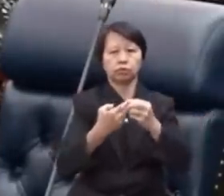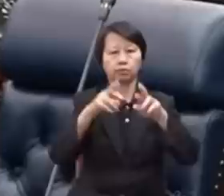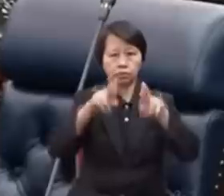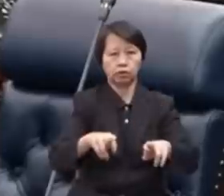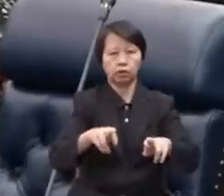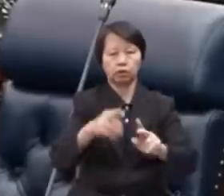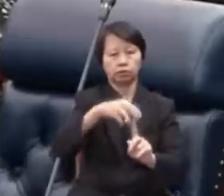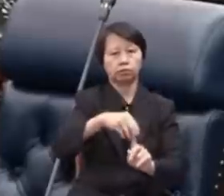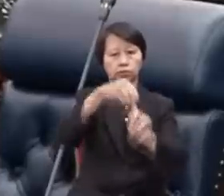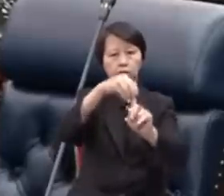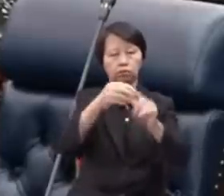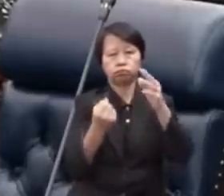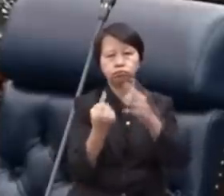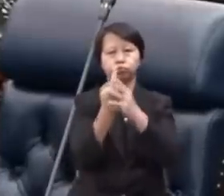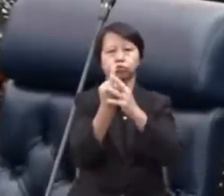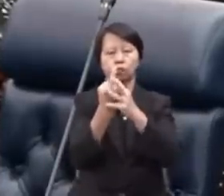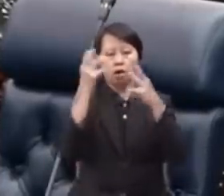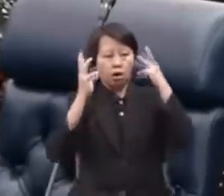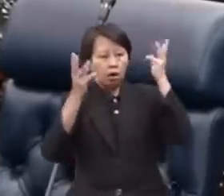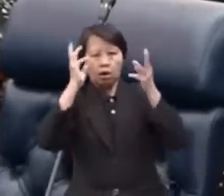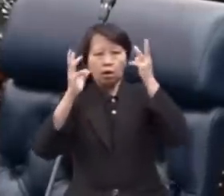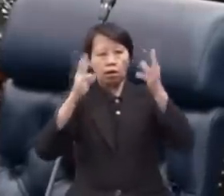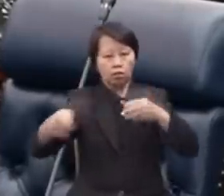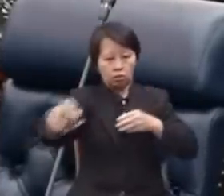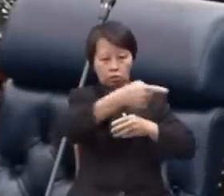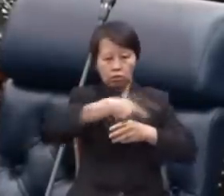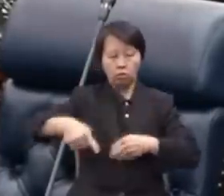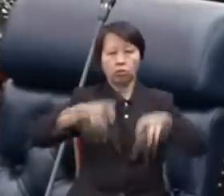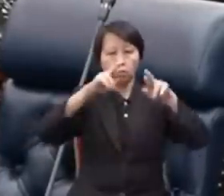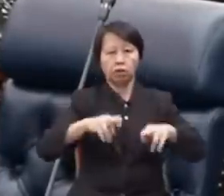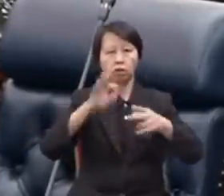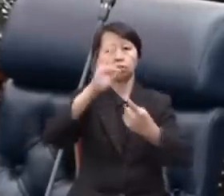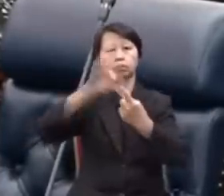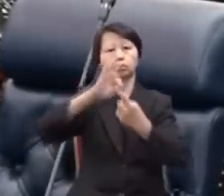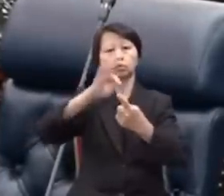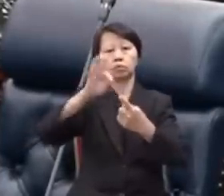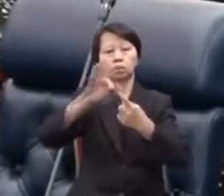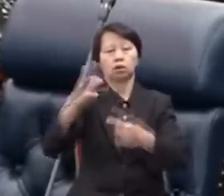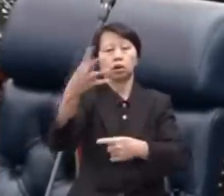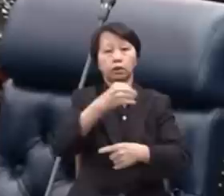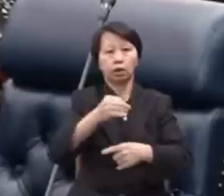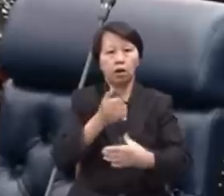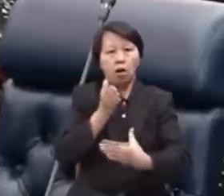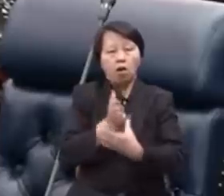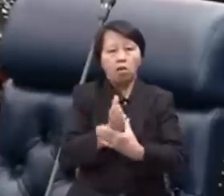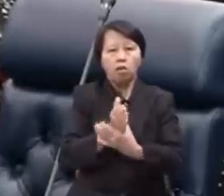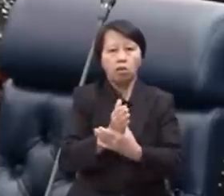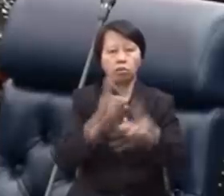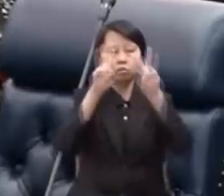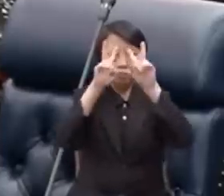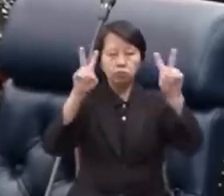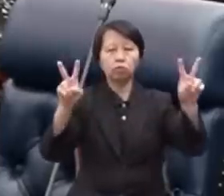rakyat khususnya menimbulkan keresahan di kalangan penduduk negeri Pulau Pinang setelah mengancam